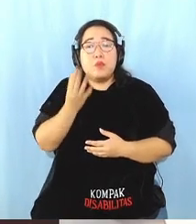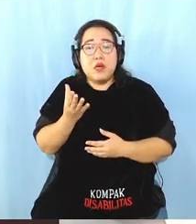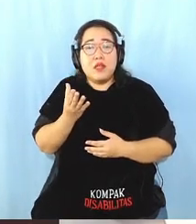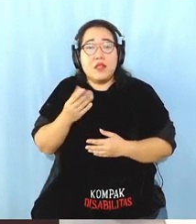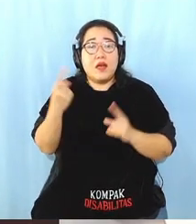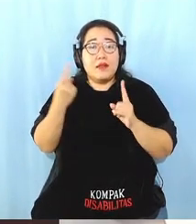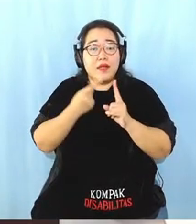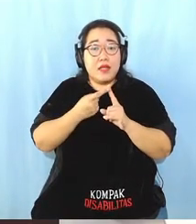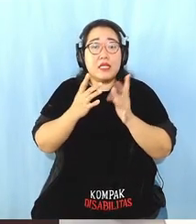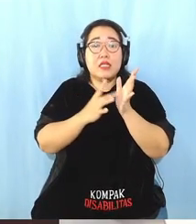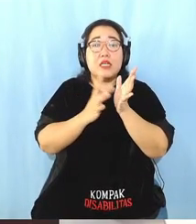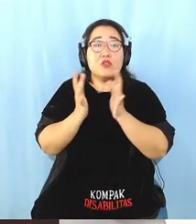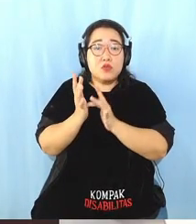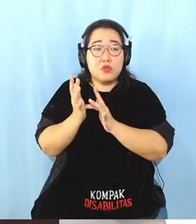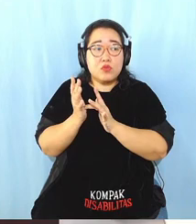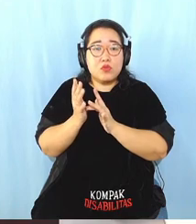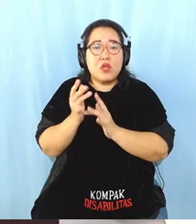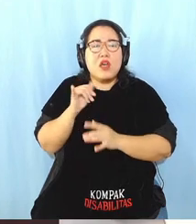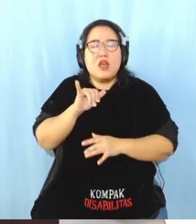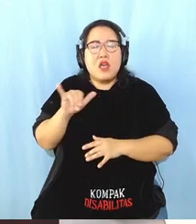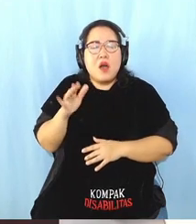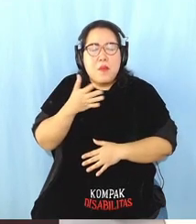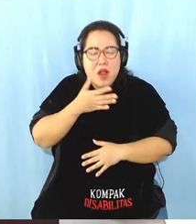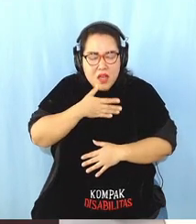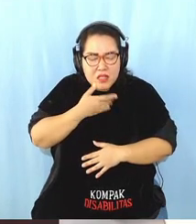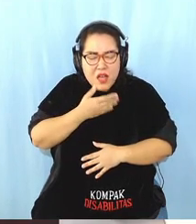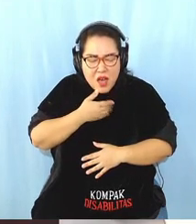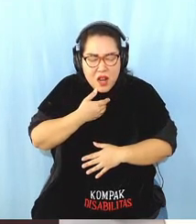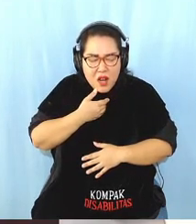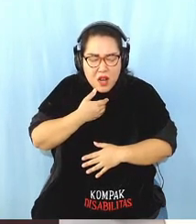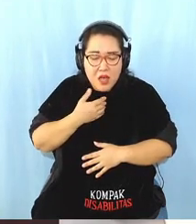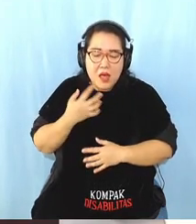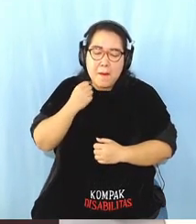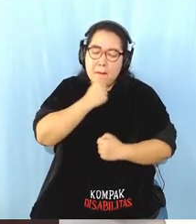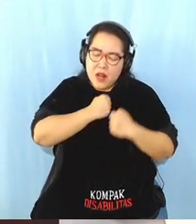Yesus yang mengalami penderitaan luar biasa.